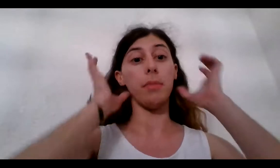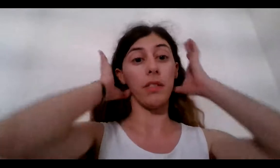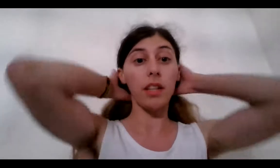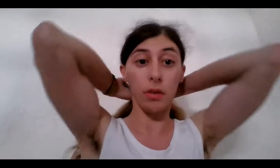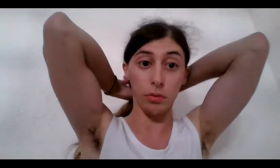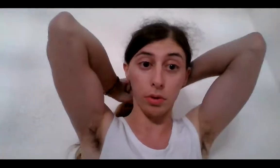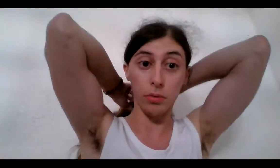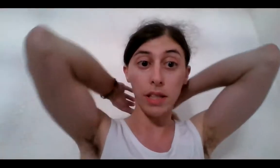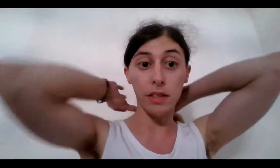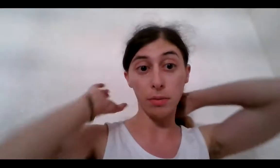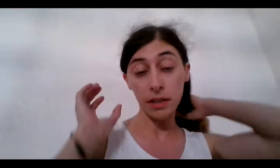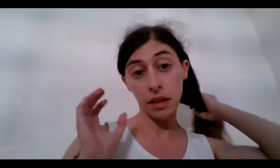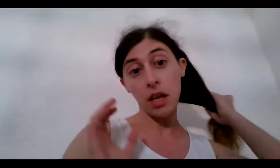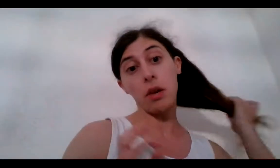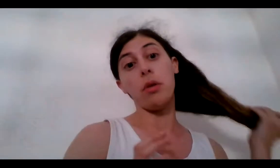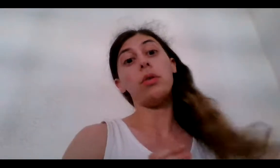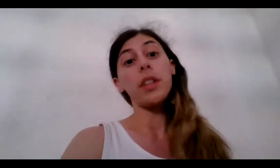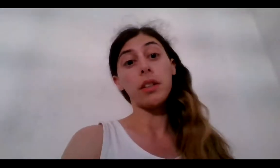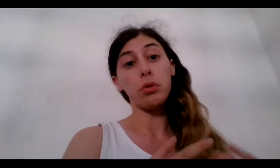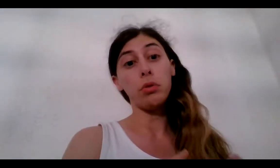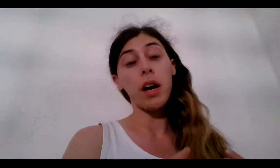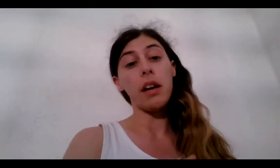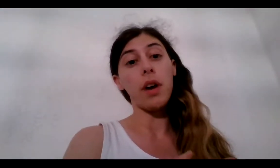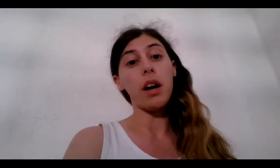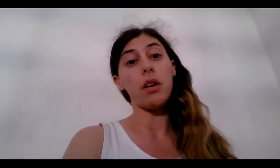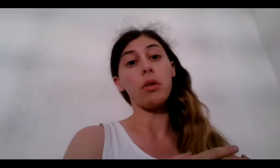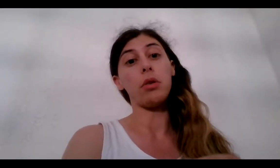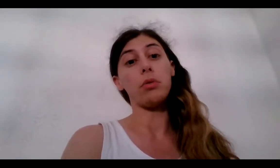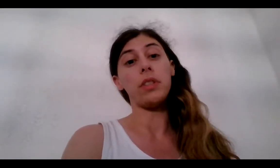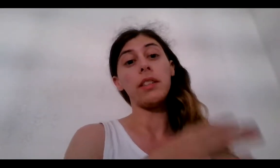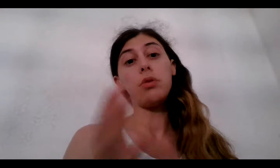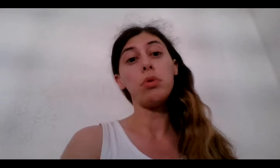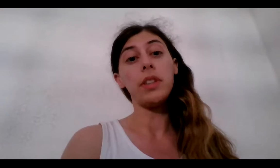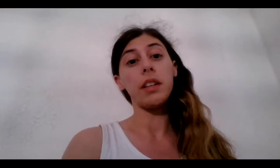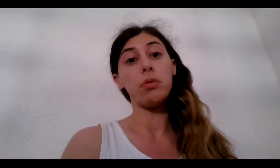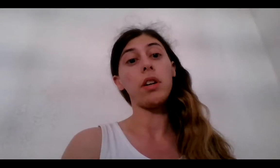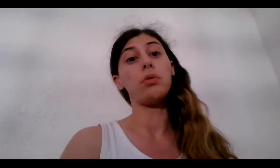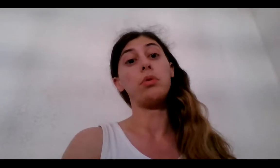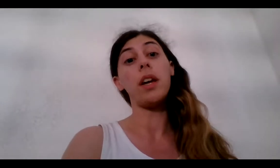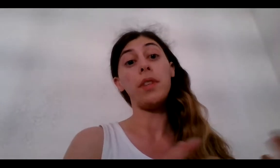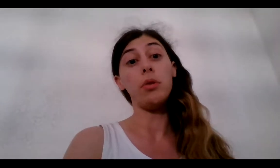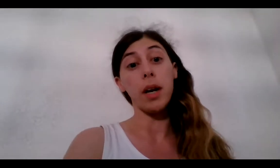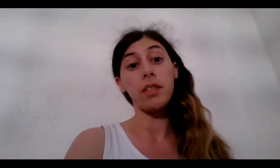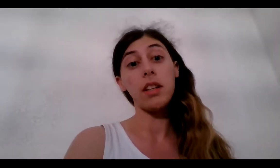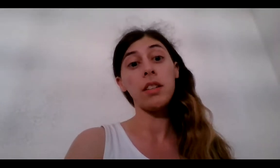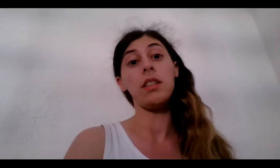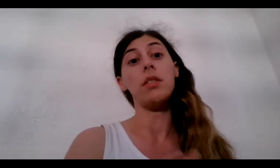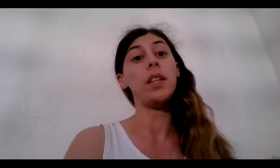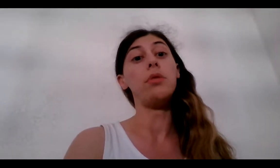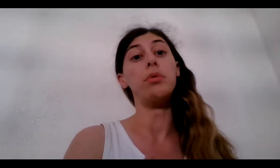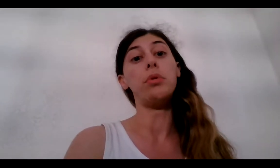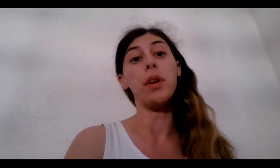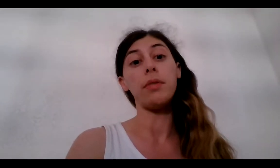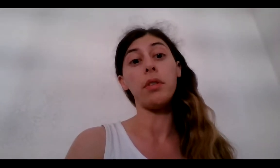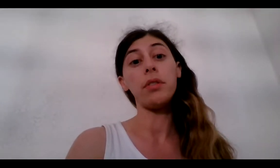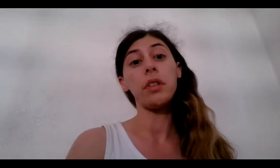fondée à Marseille donc en 2018. Notre action, elle va concerner tout le territoire donc, de la ville de Marseille, qui est une ville